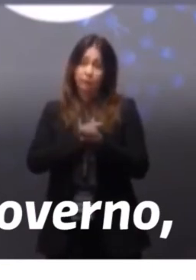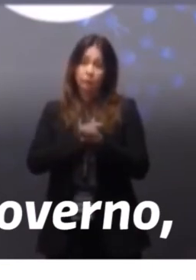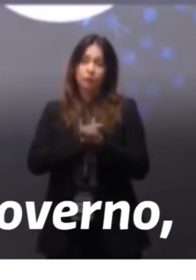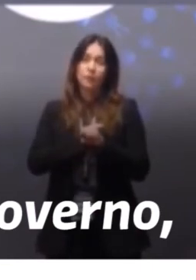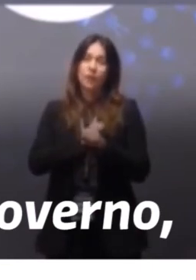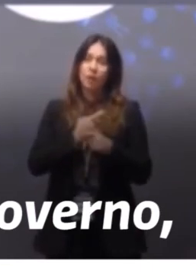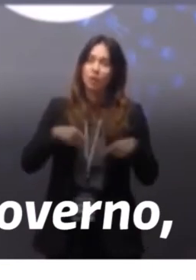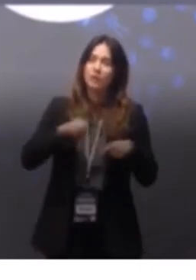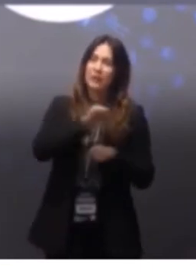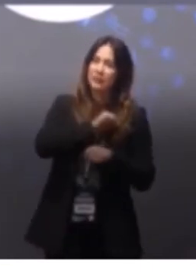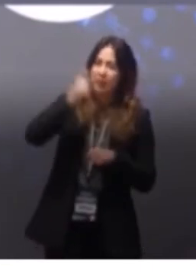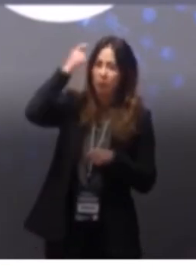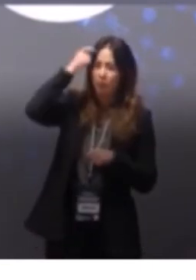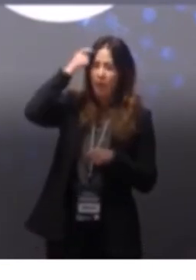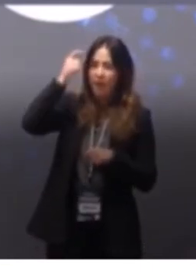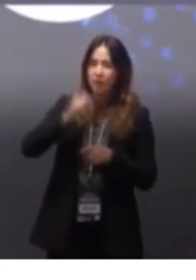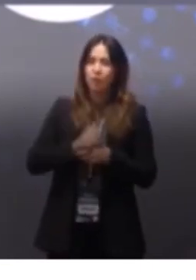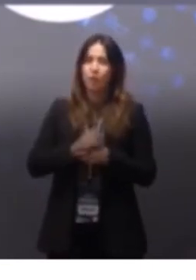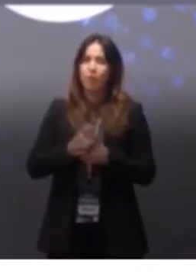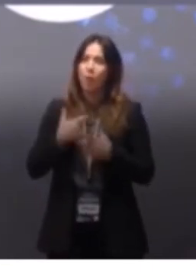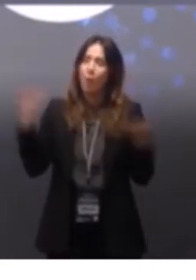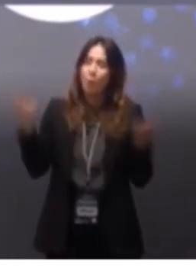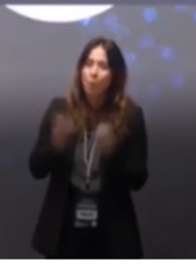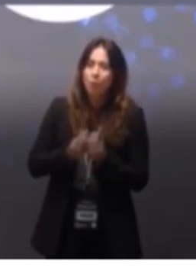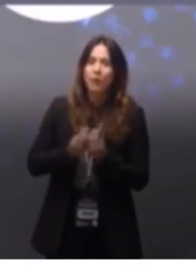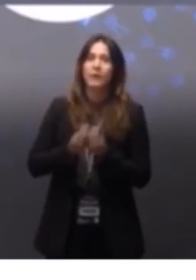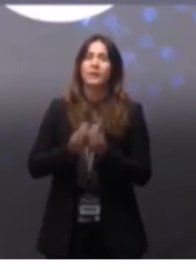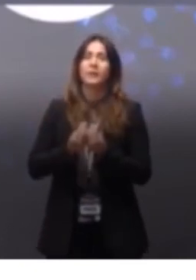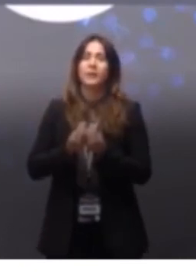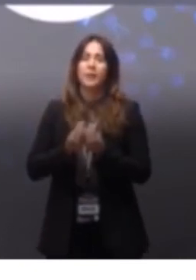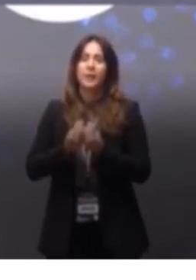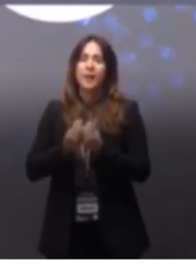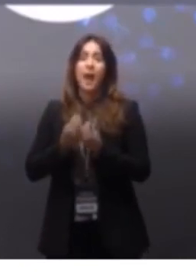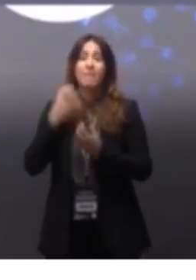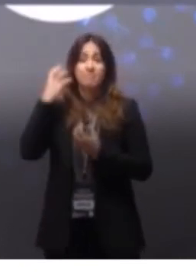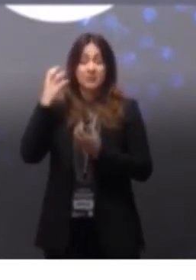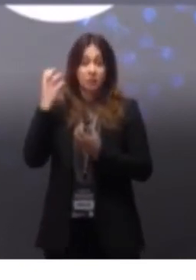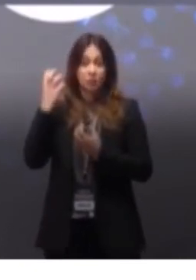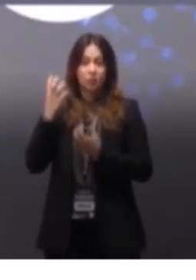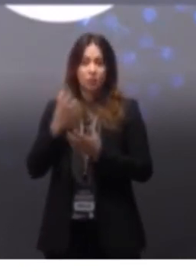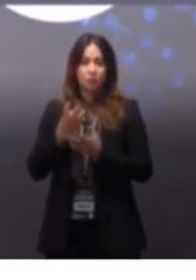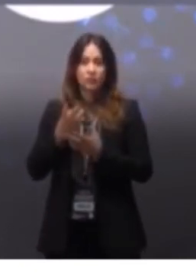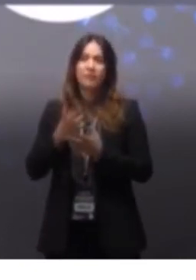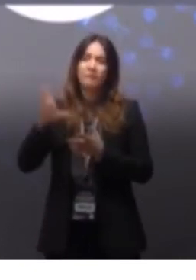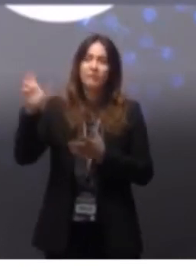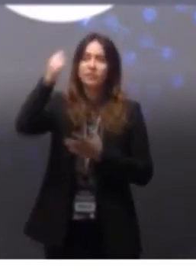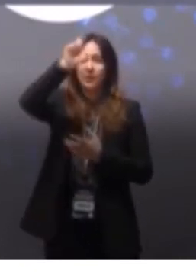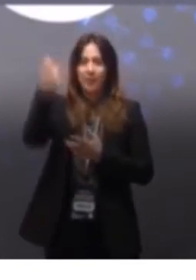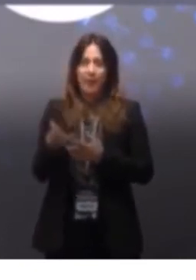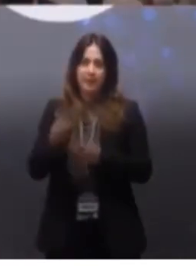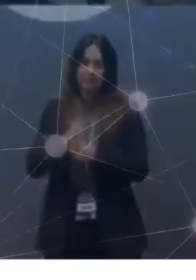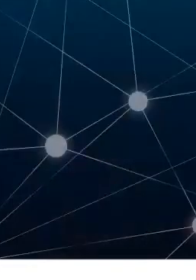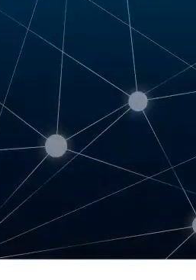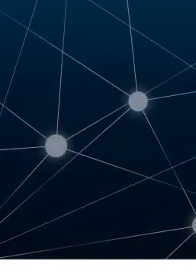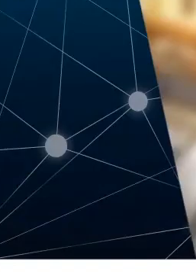di governo siamo uniti siamo ambiziosi e facciamo vincere il nostro paese grazie